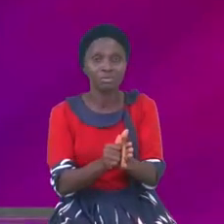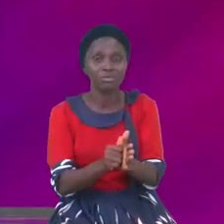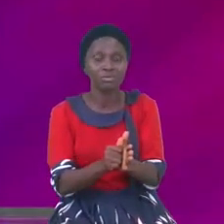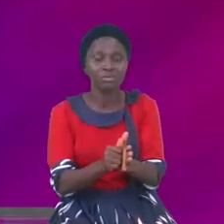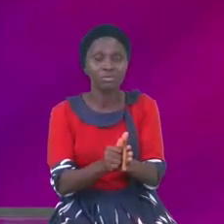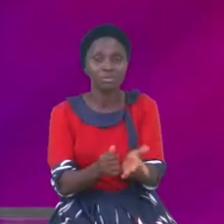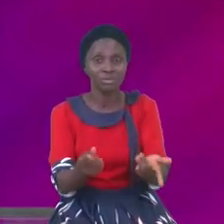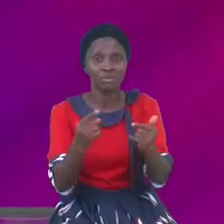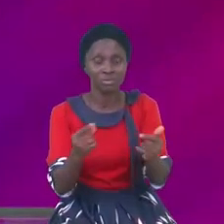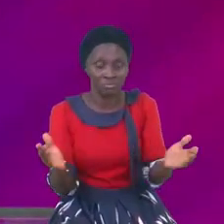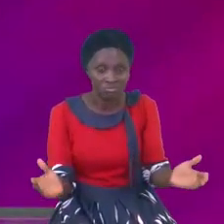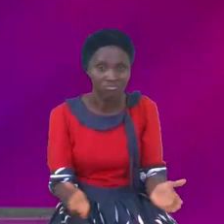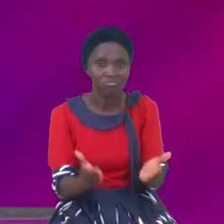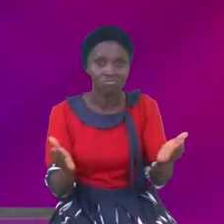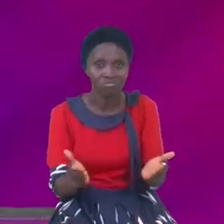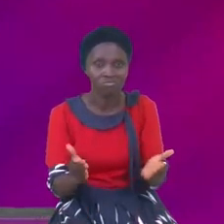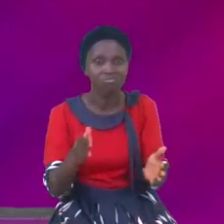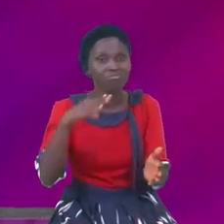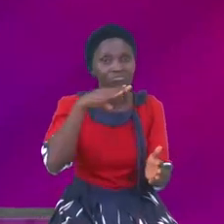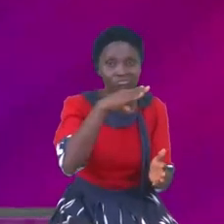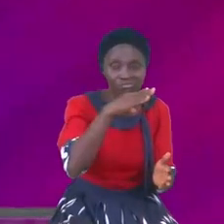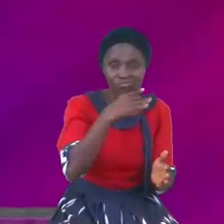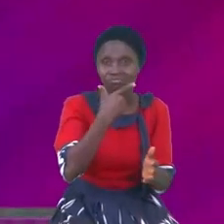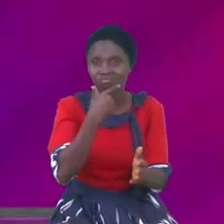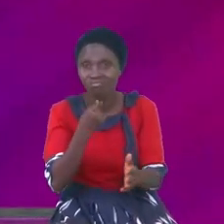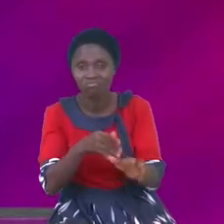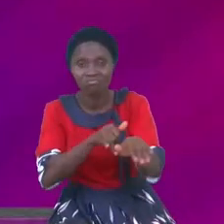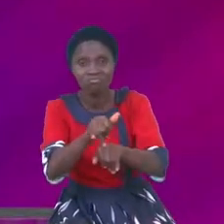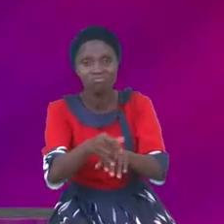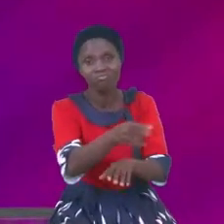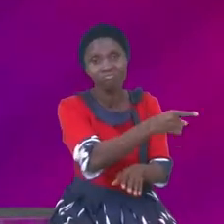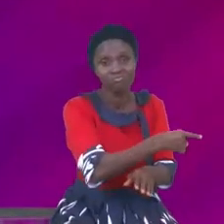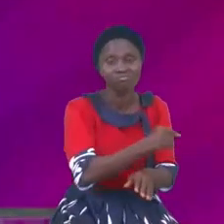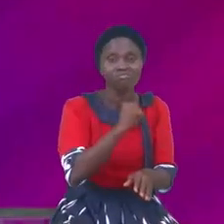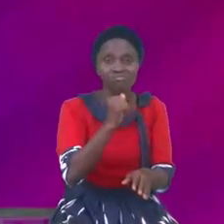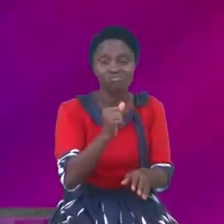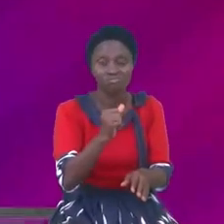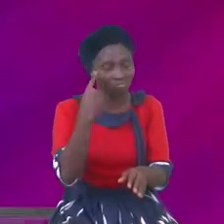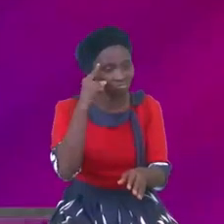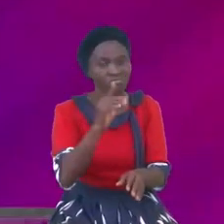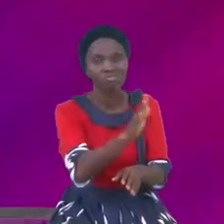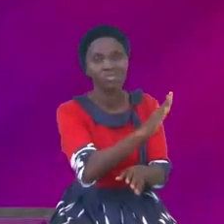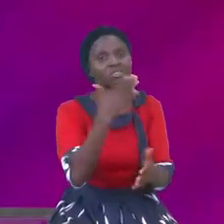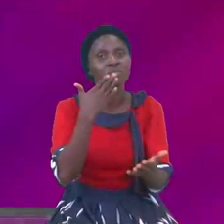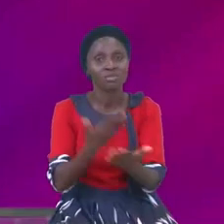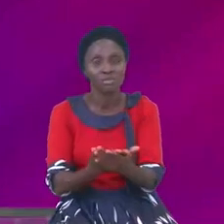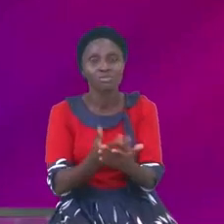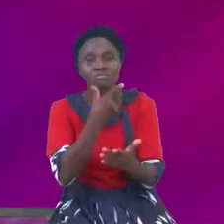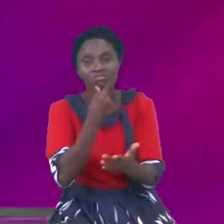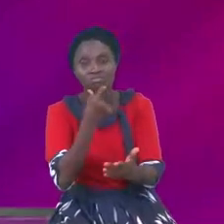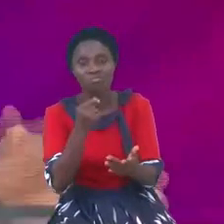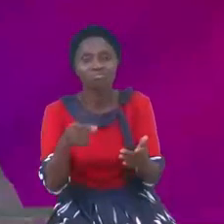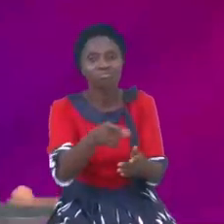nourris, qui, les gens qui les nourrissaient avec ferveur, mais ce qui n'est pas pour leur bien, ils voudraient les ramener à la loi